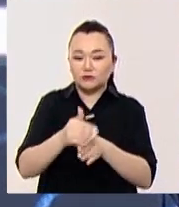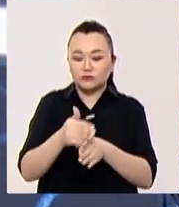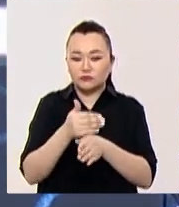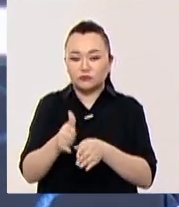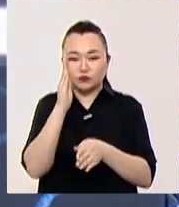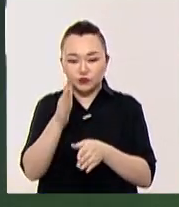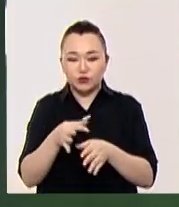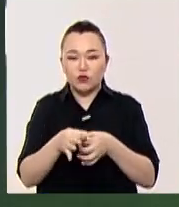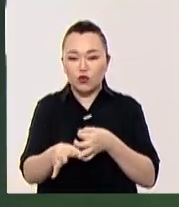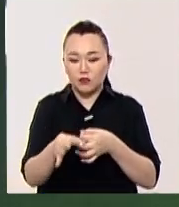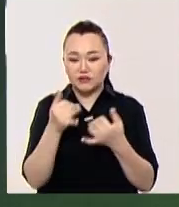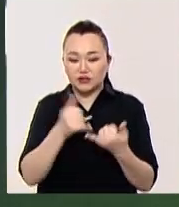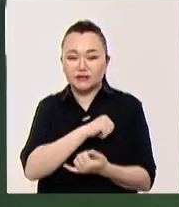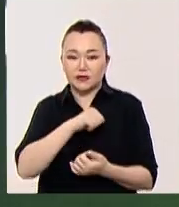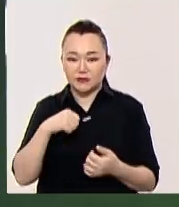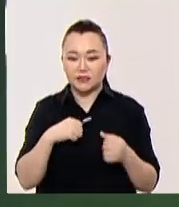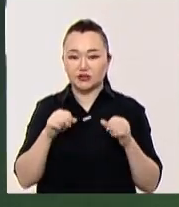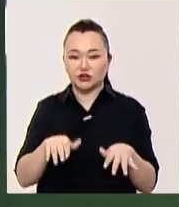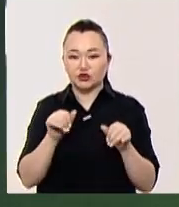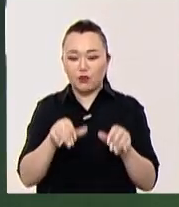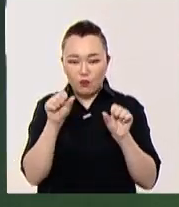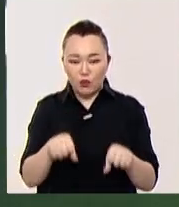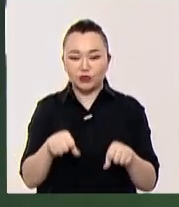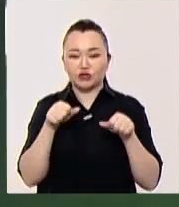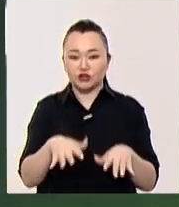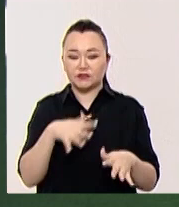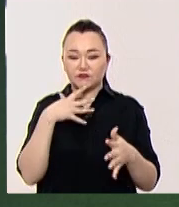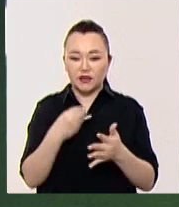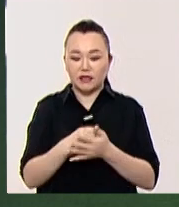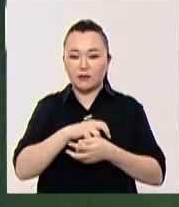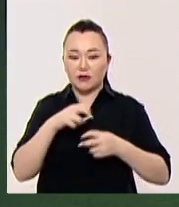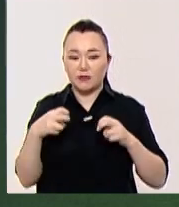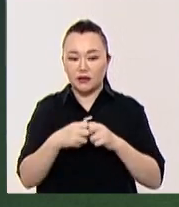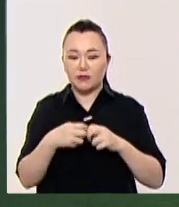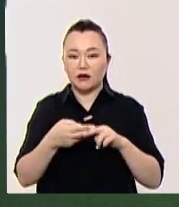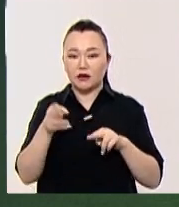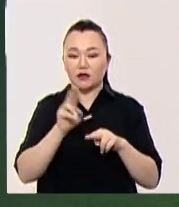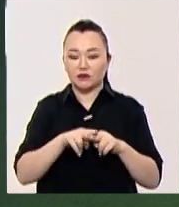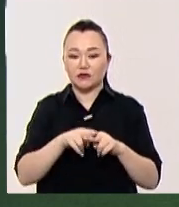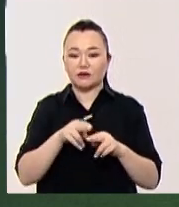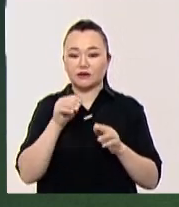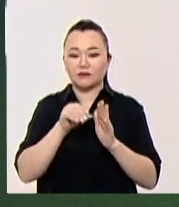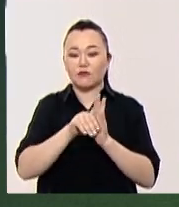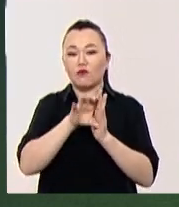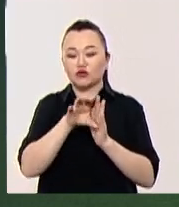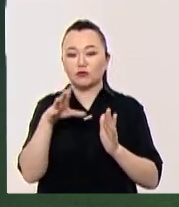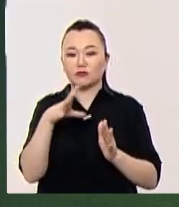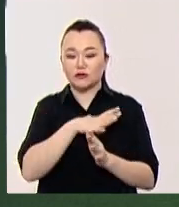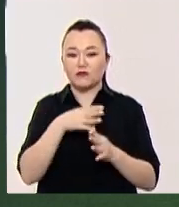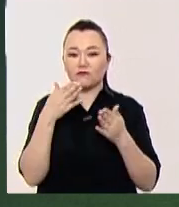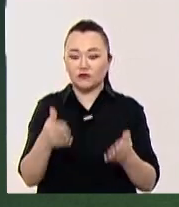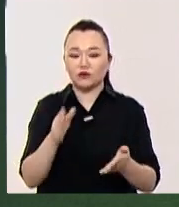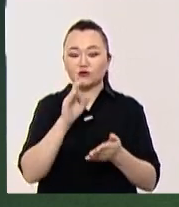теперь области станут самостоятельными и смогут решать свои насущные проблемы, которых накопилось немало. Вот